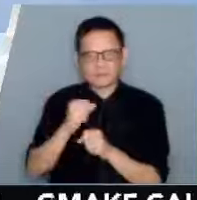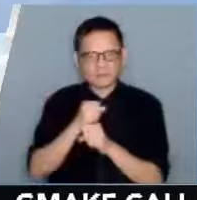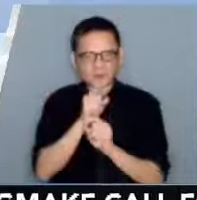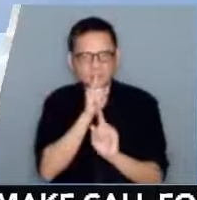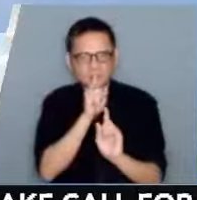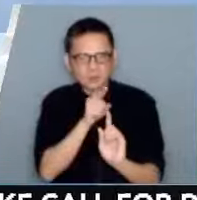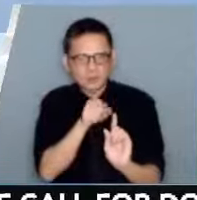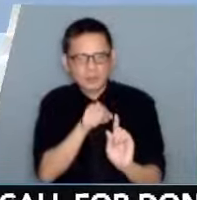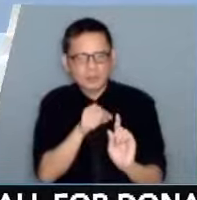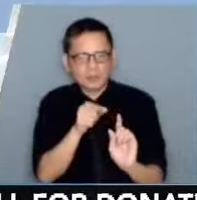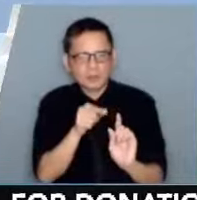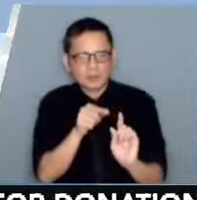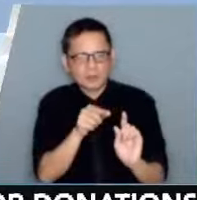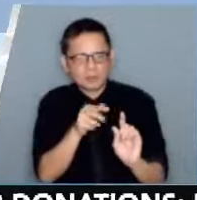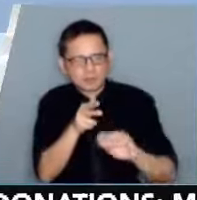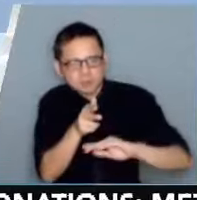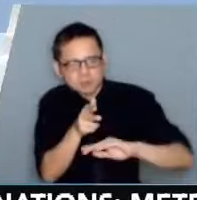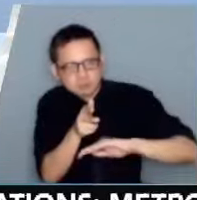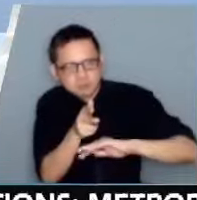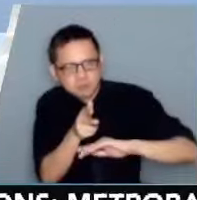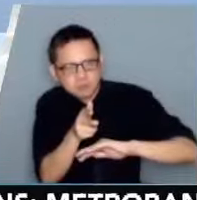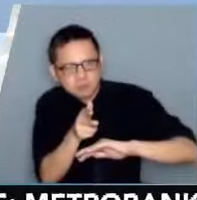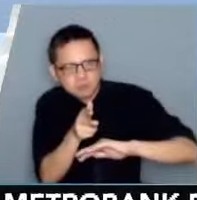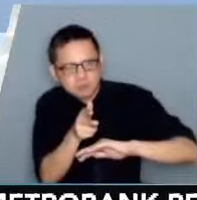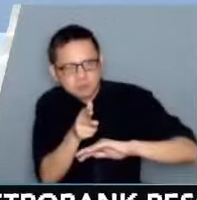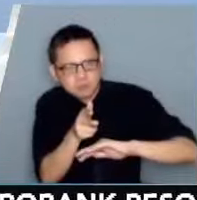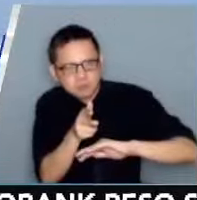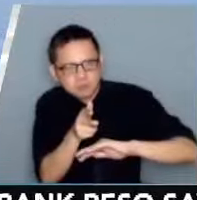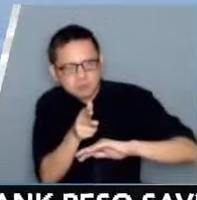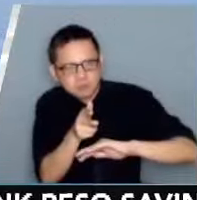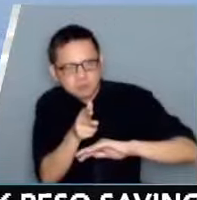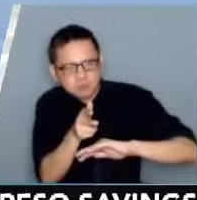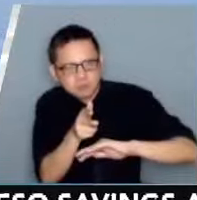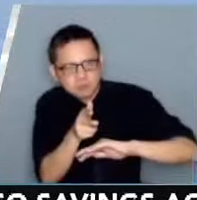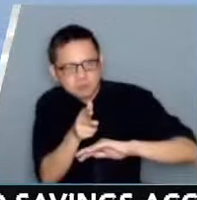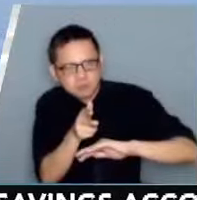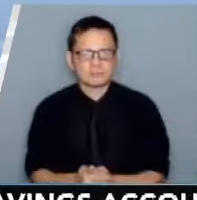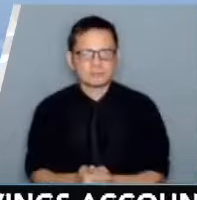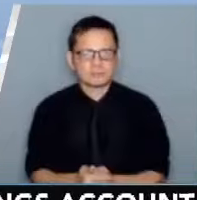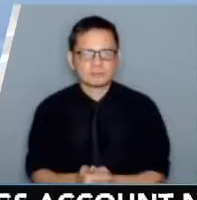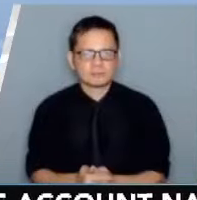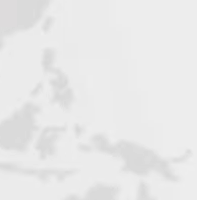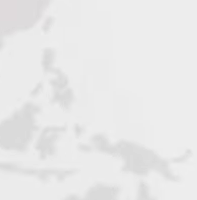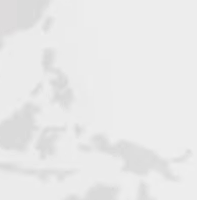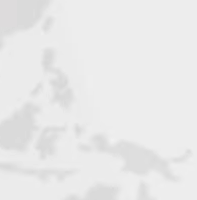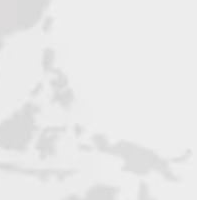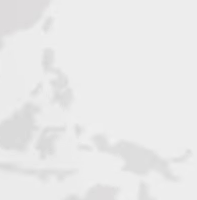sa tabi ng kalsada. Bea Pinlac, nagbabalita para sa GMA Integrated News.